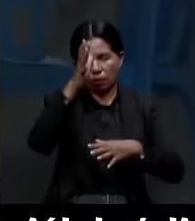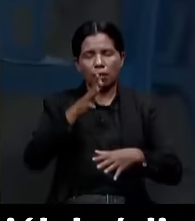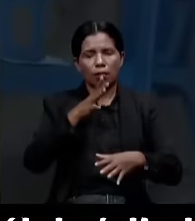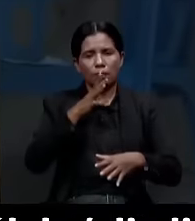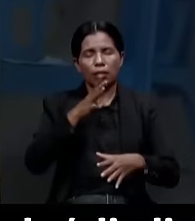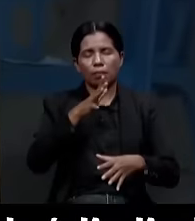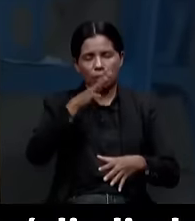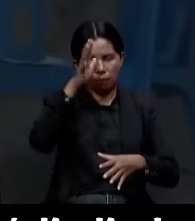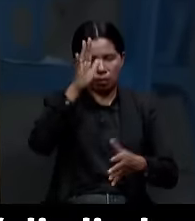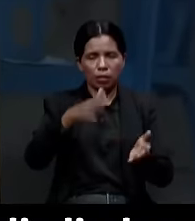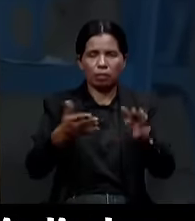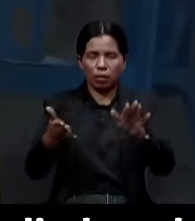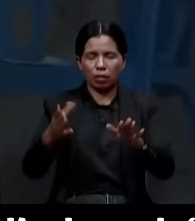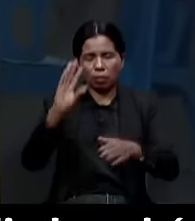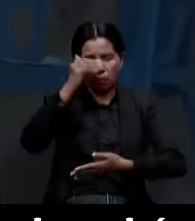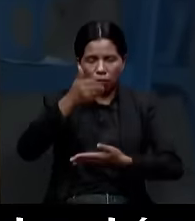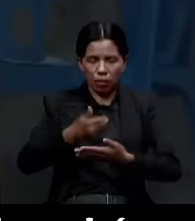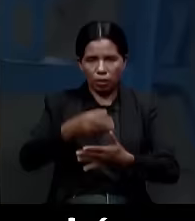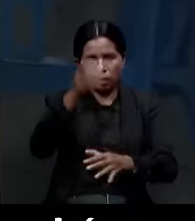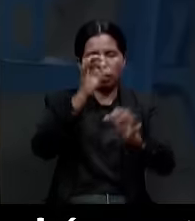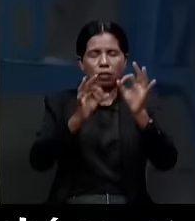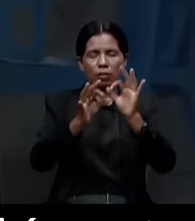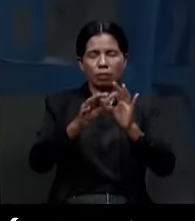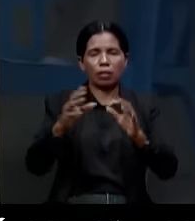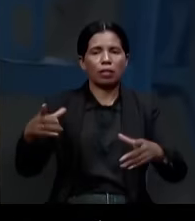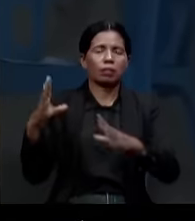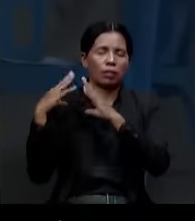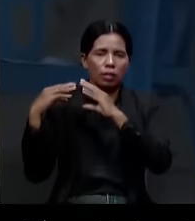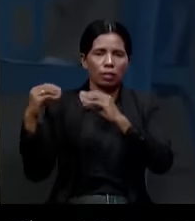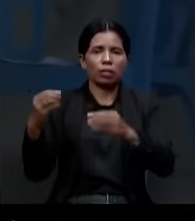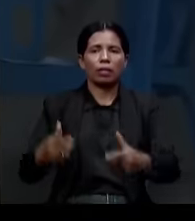o ansirania sadere fatem, ba esperança morisnian.